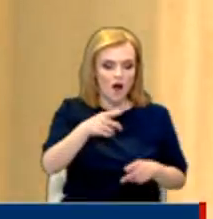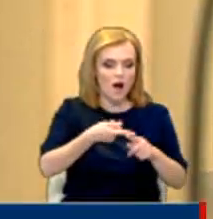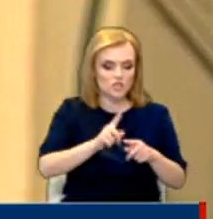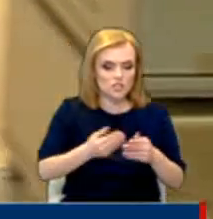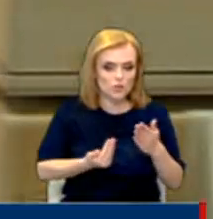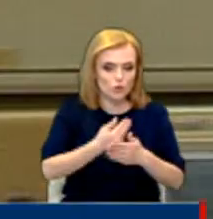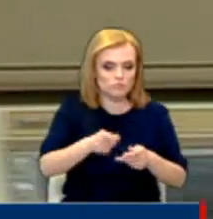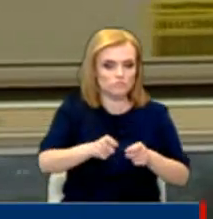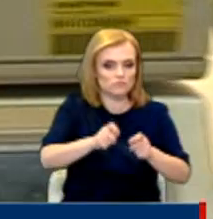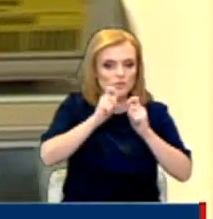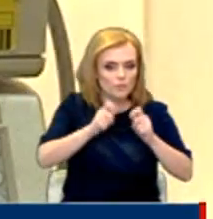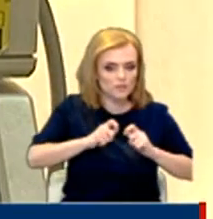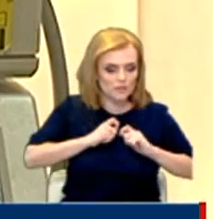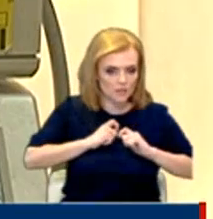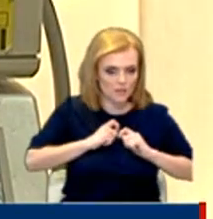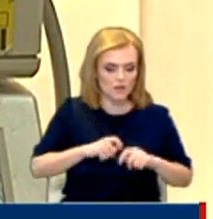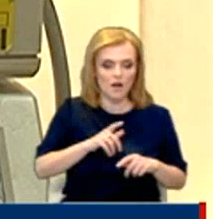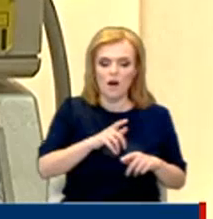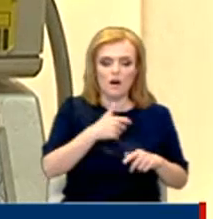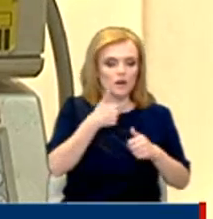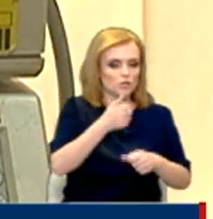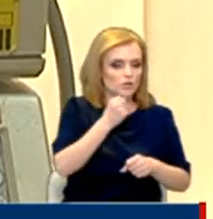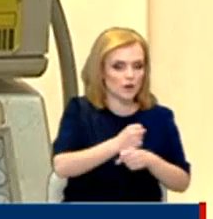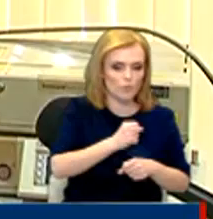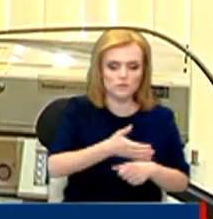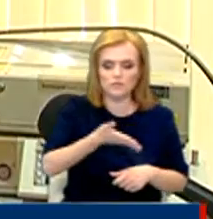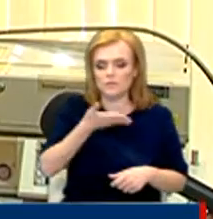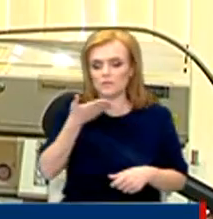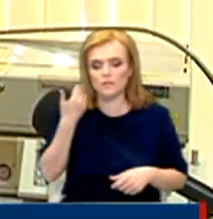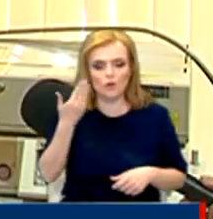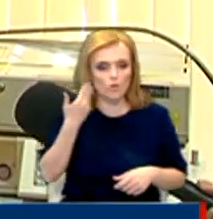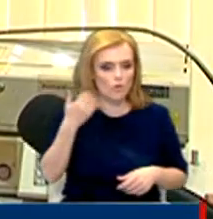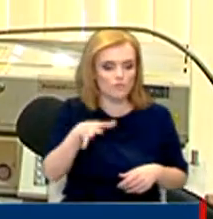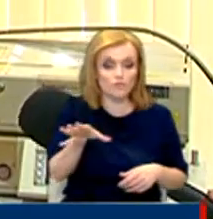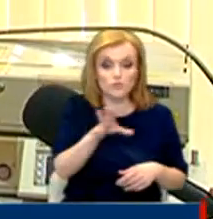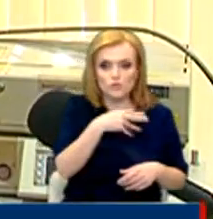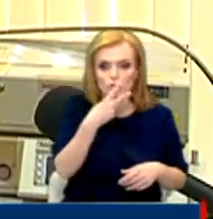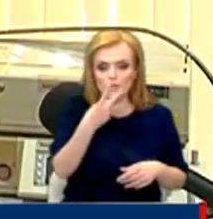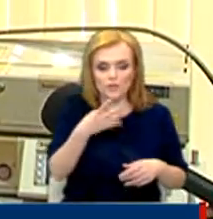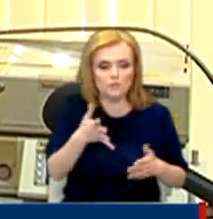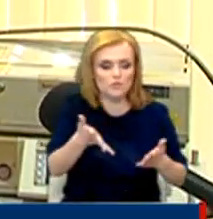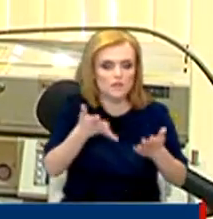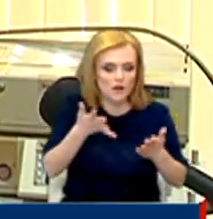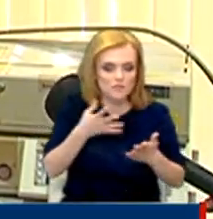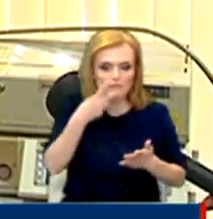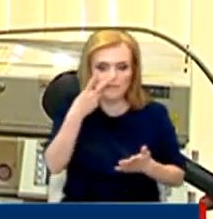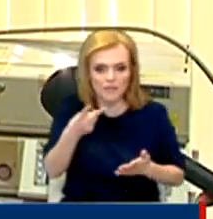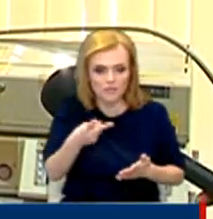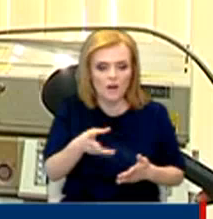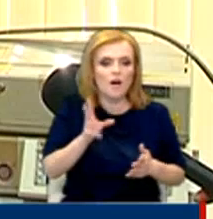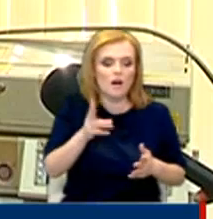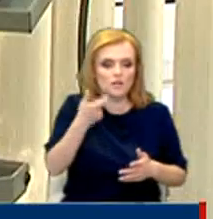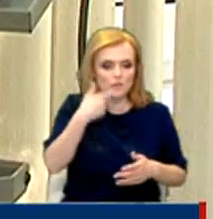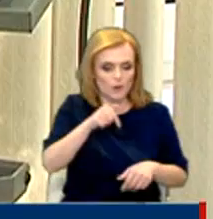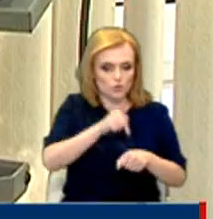care performant lucrează, se înregistrează grafic, avem o precizare corectă a stării intrauterine